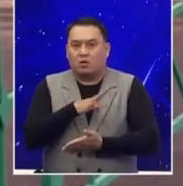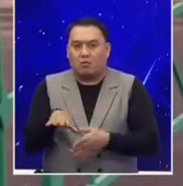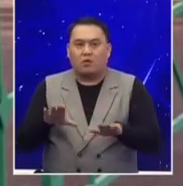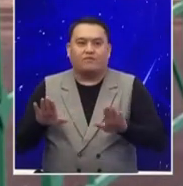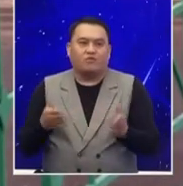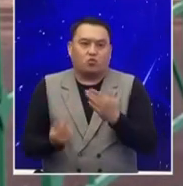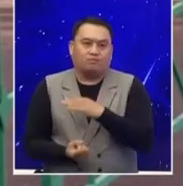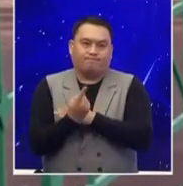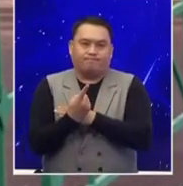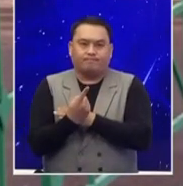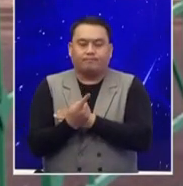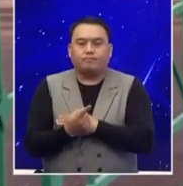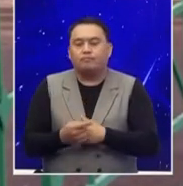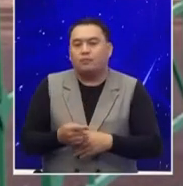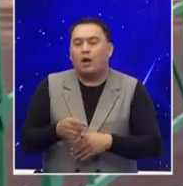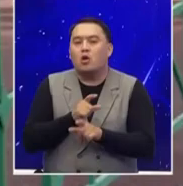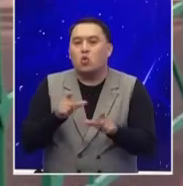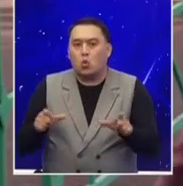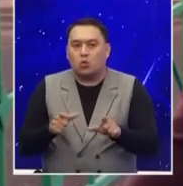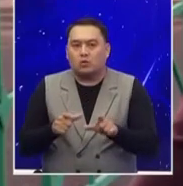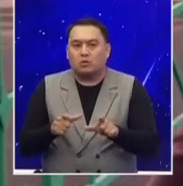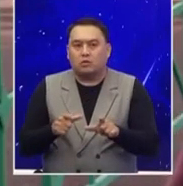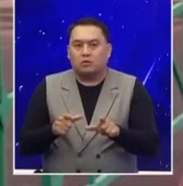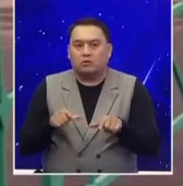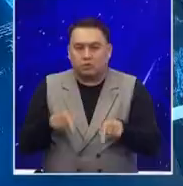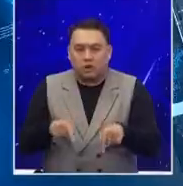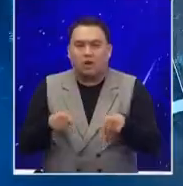вдруг такое, люди и этому рады,